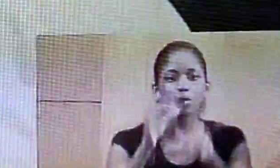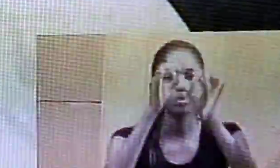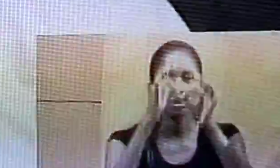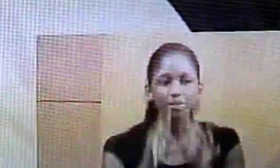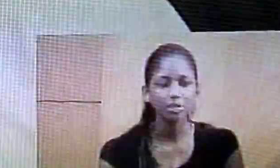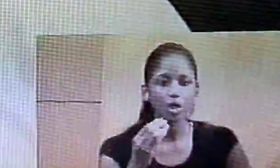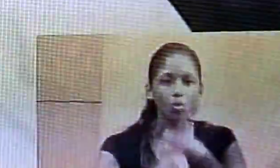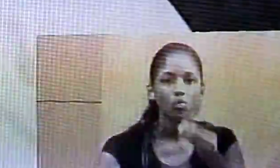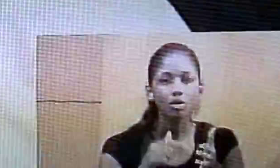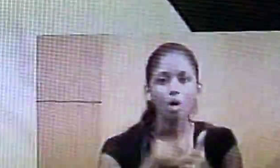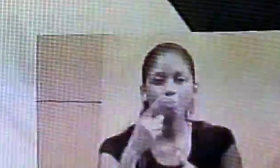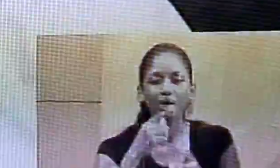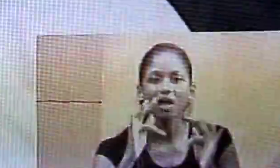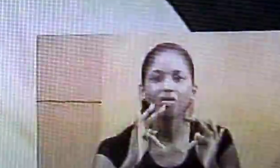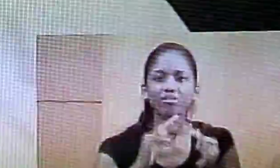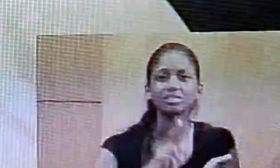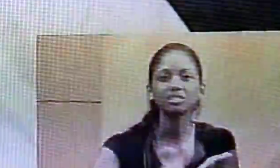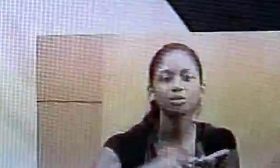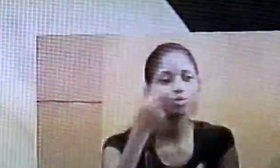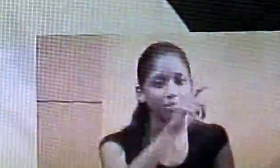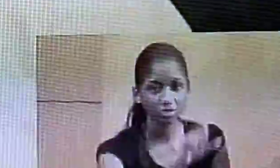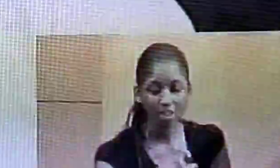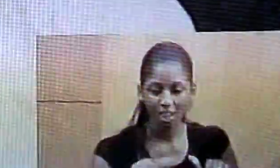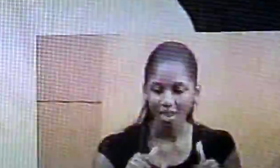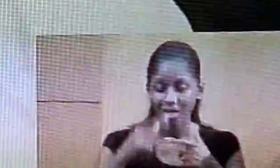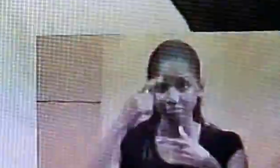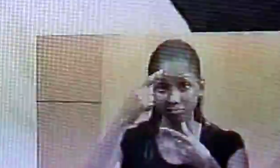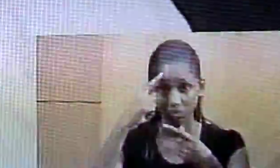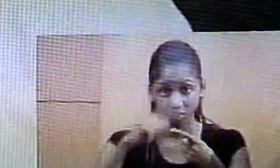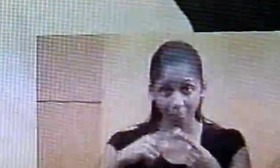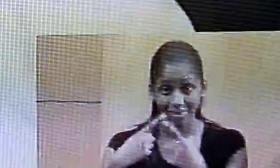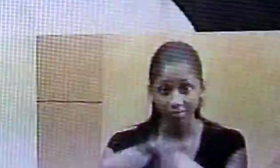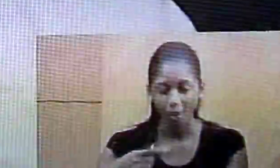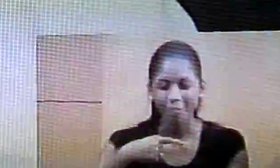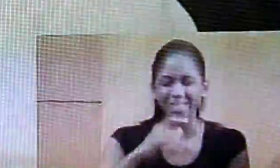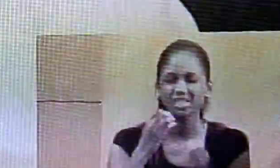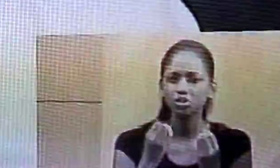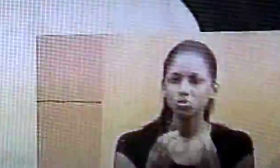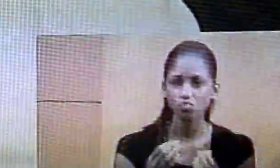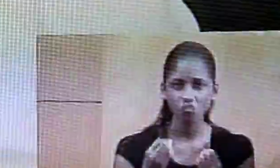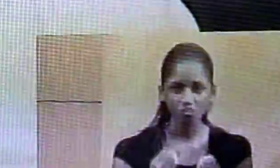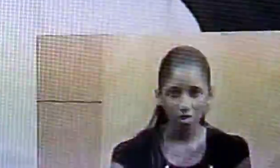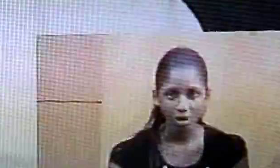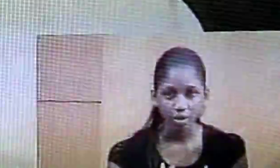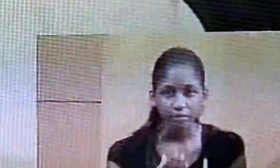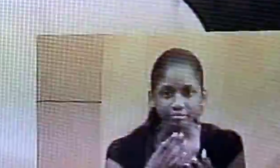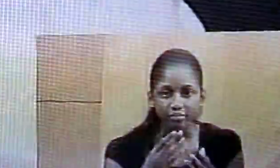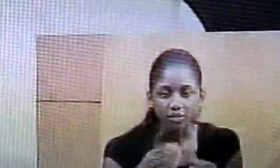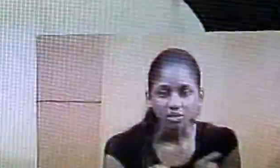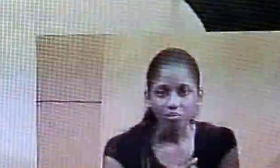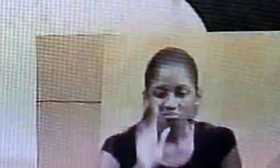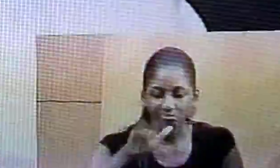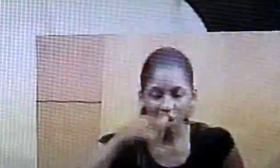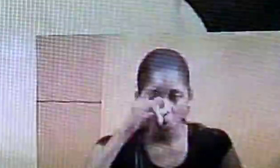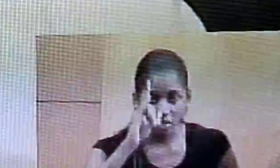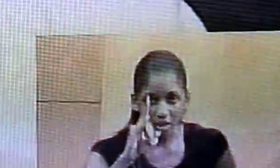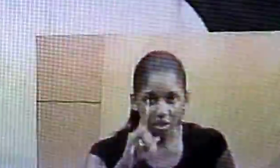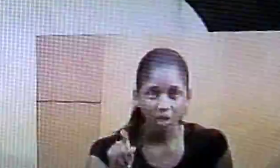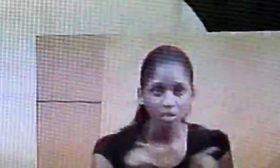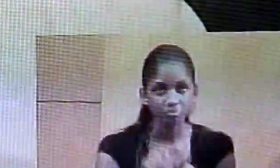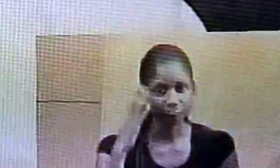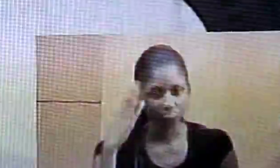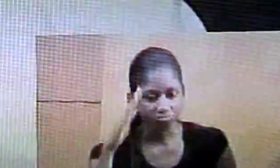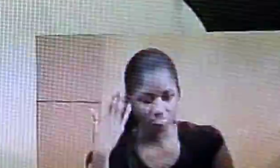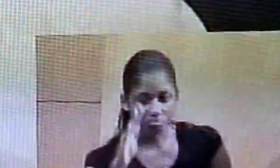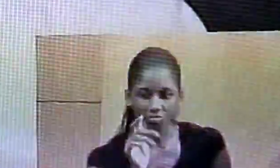comme on parle de sincérité chez quelqu'un, par exemple. Mais bien souvent, malhonnêtement, comme on sait que les